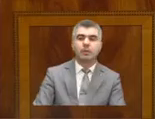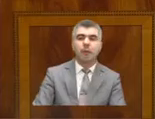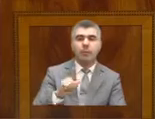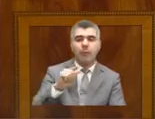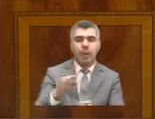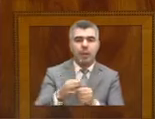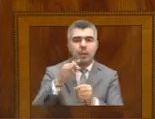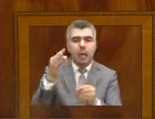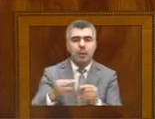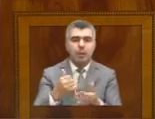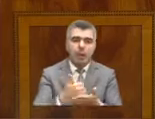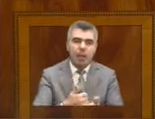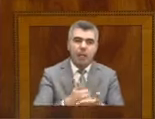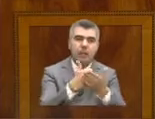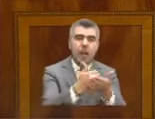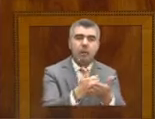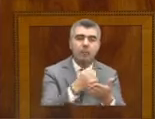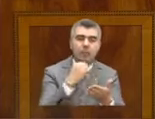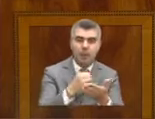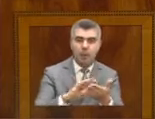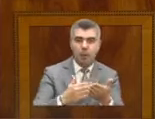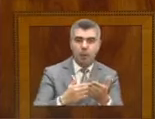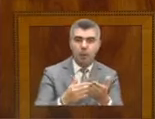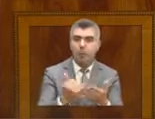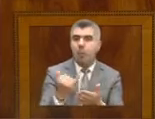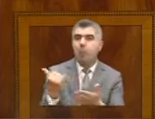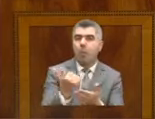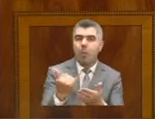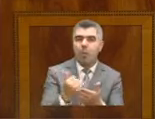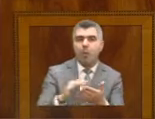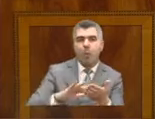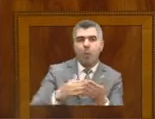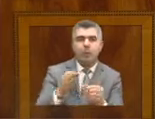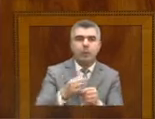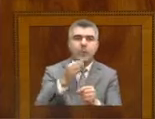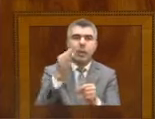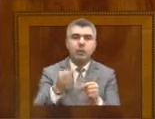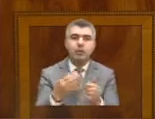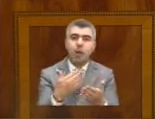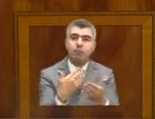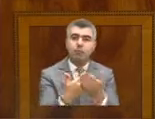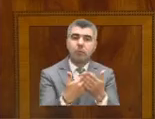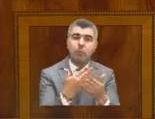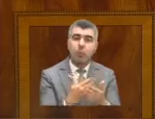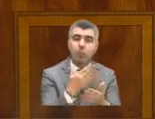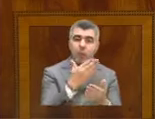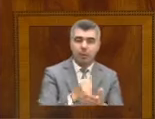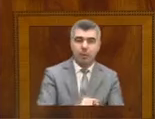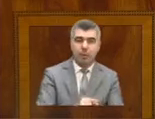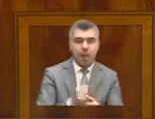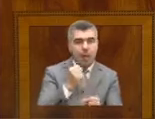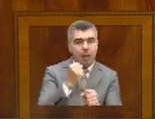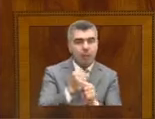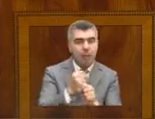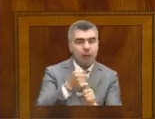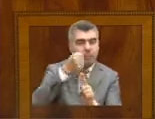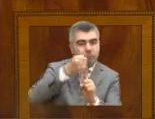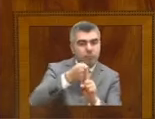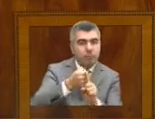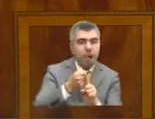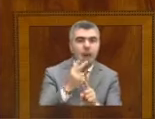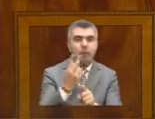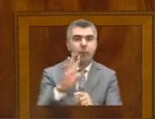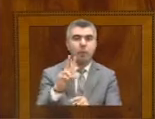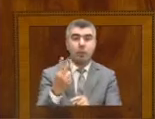نتائجه لدعم جاذبية وتنافسية القطاعات الإنتاجية. فستعمل خلال سنة 2025